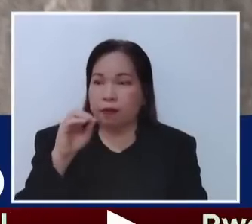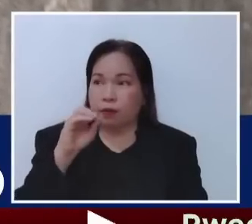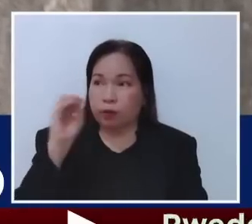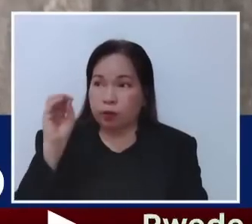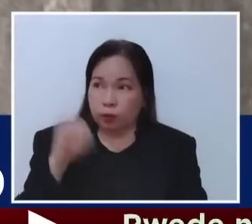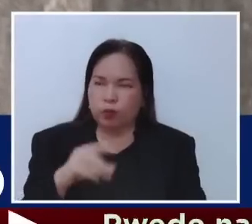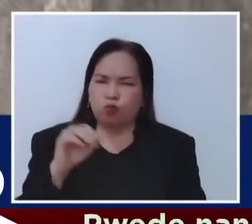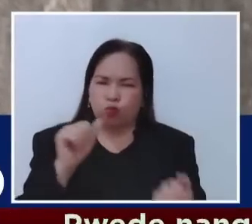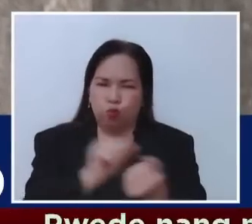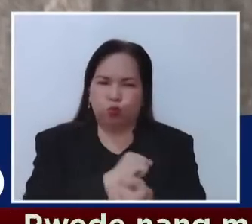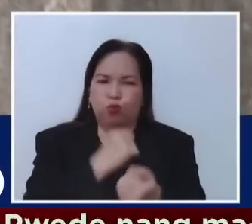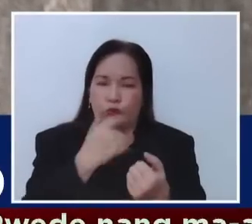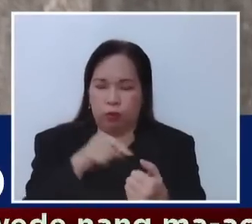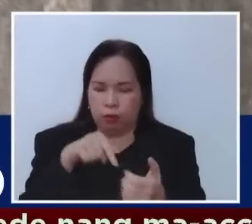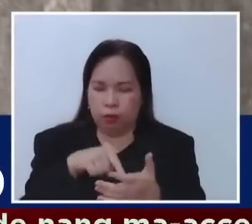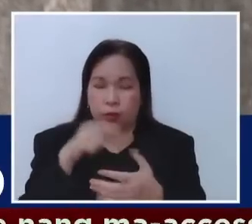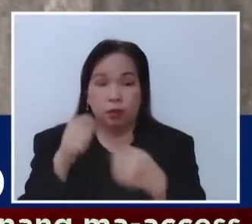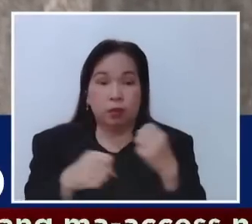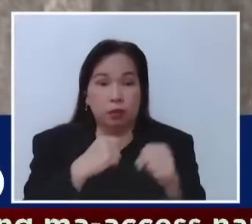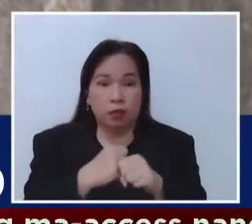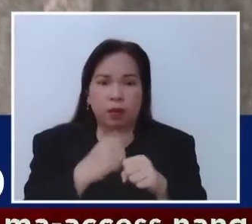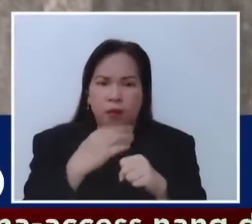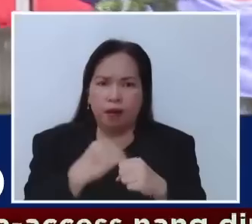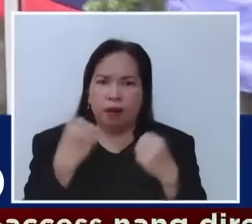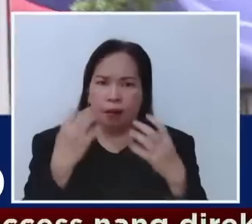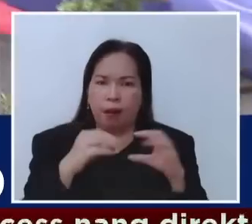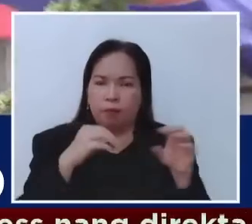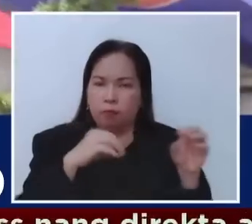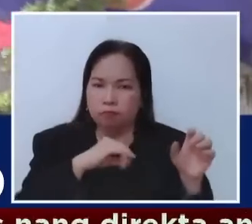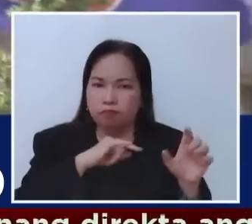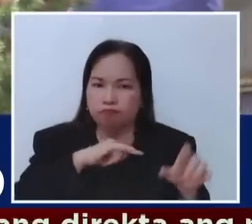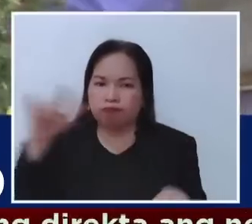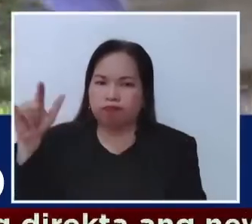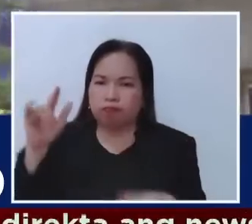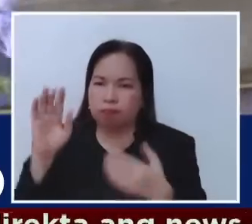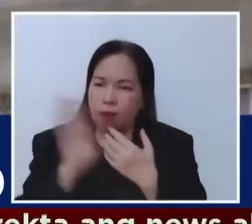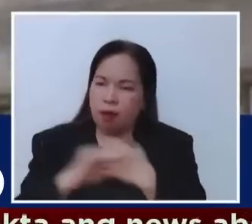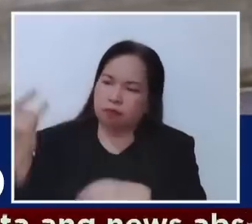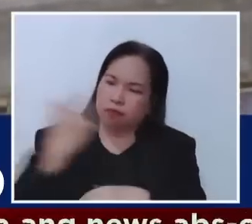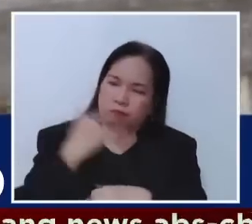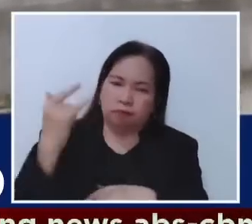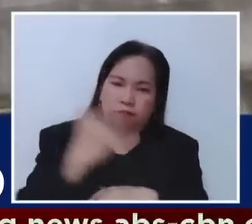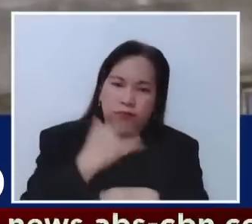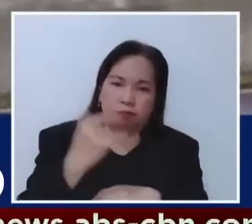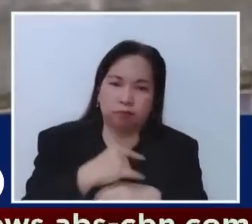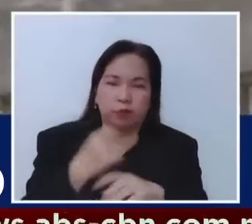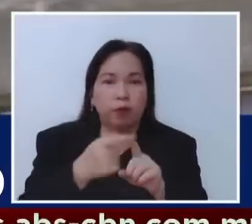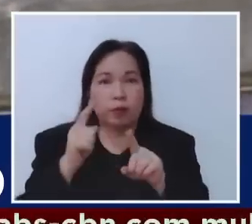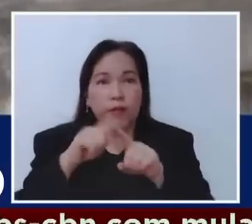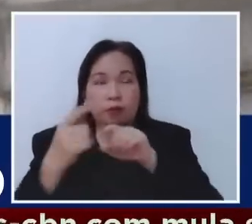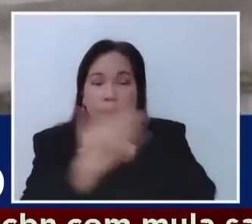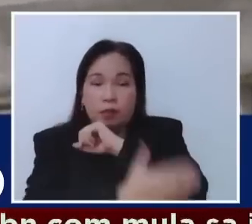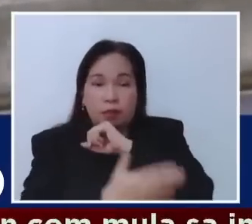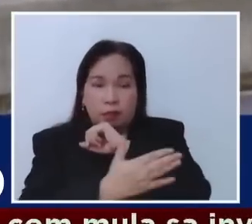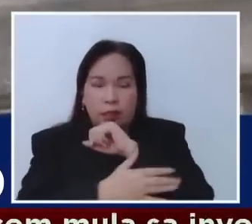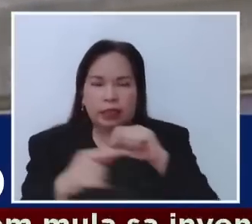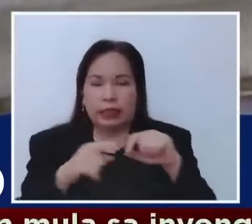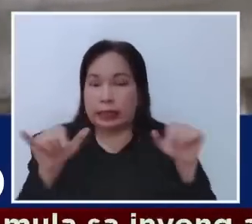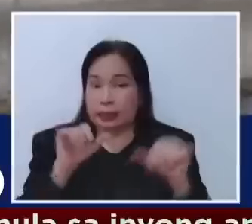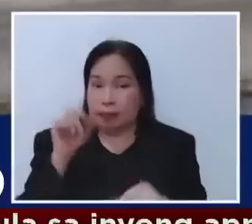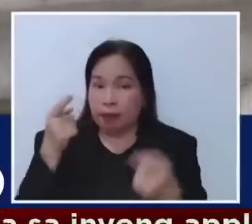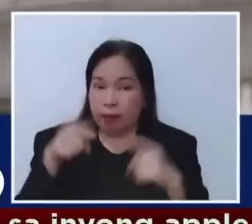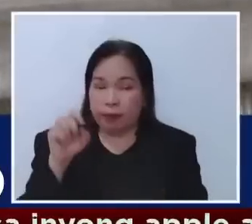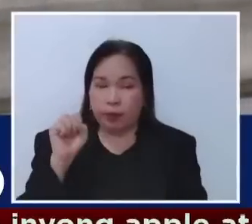naggamit ngayong taon dahil sa mga repatriation ng mga Pilipino sa iba-ibang bansa gaya ng Sudan.